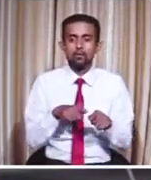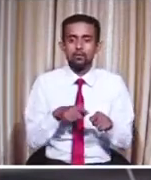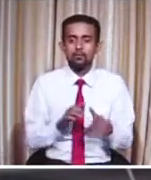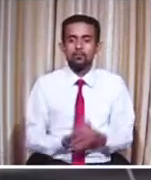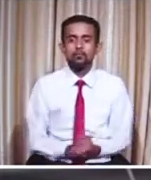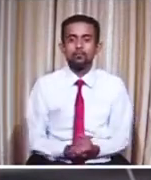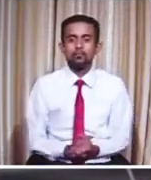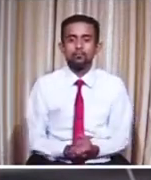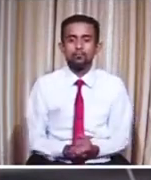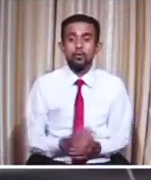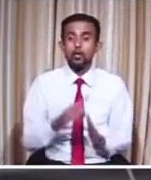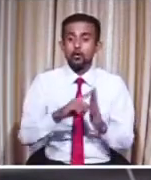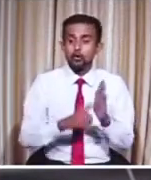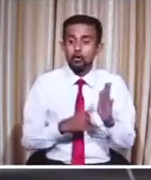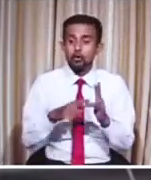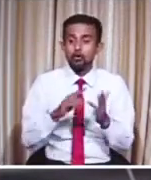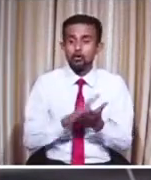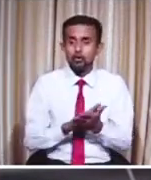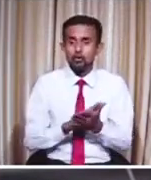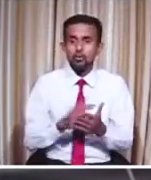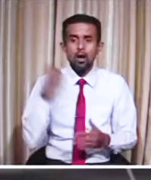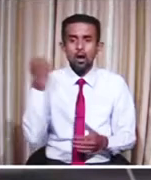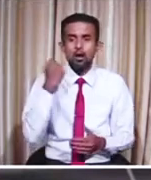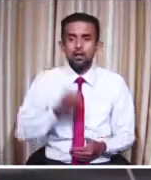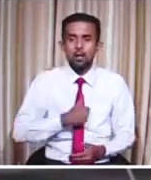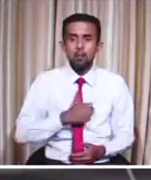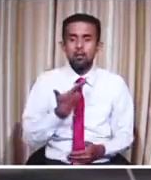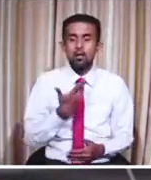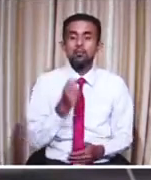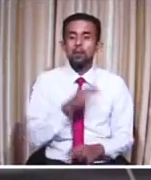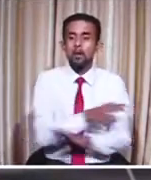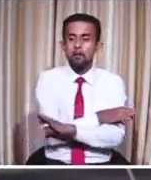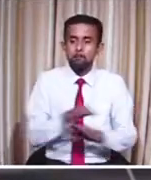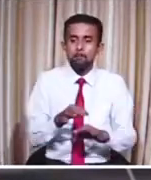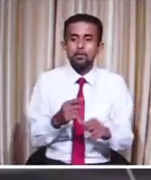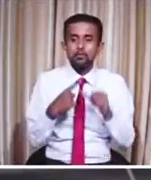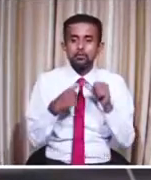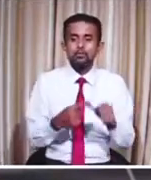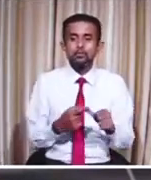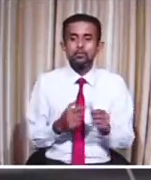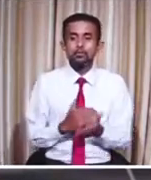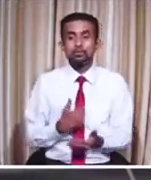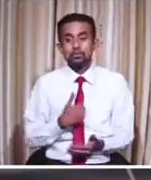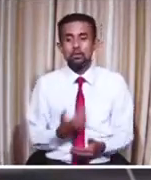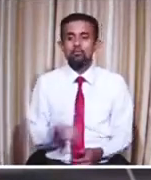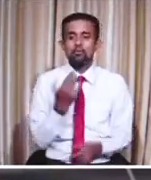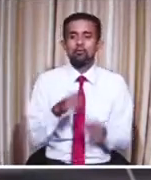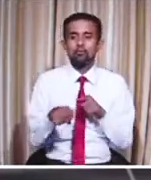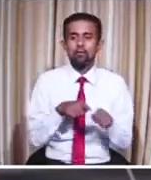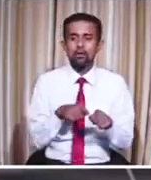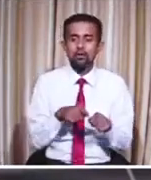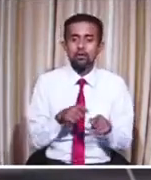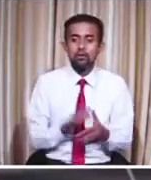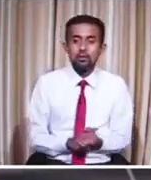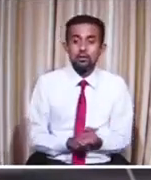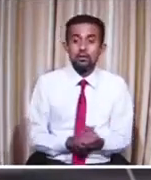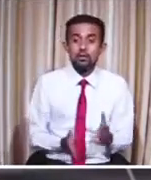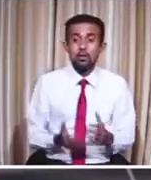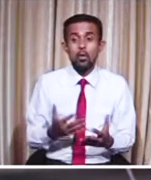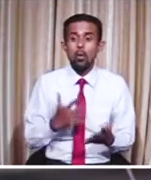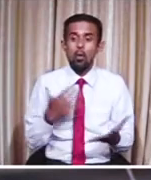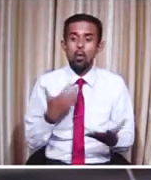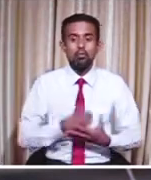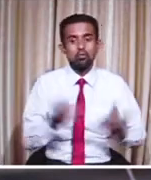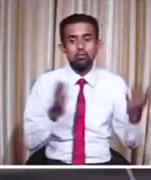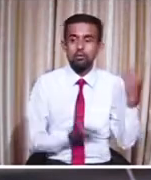nebei. Jostel lagi kata orang tapi virudda, ane plan ni kerja yang utte dina leben handa. Yana ya ka korahat bunja kerja yang handa.